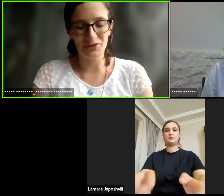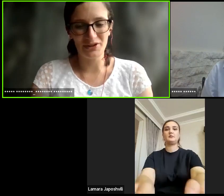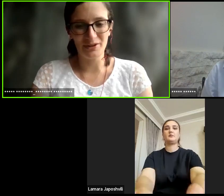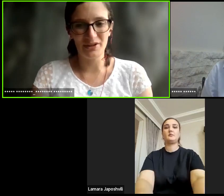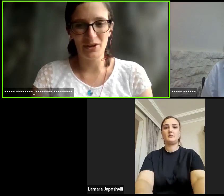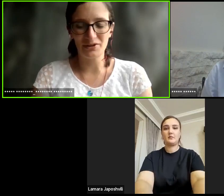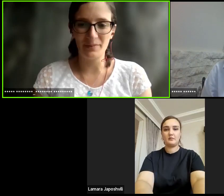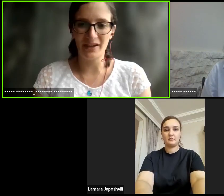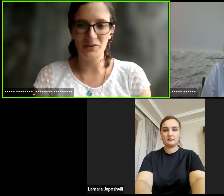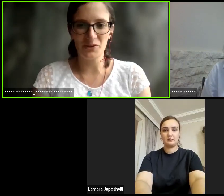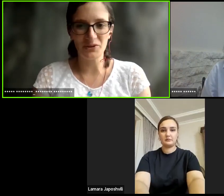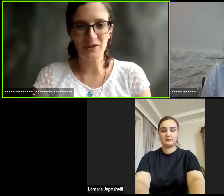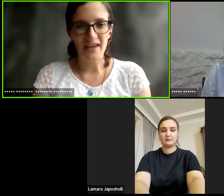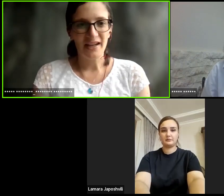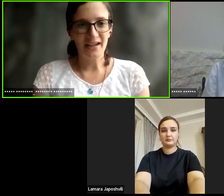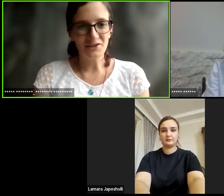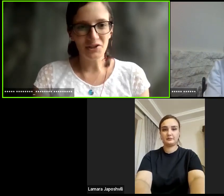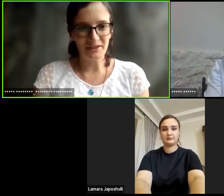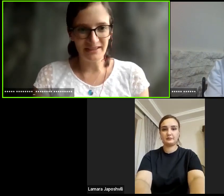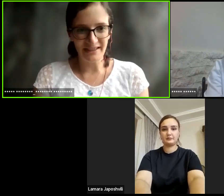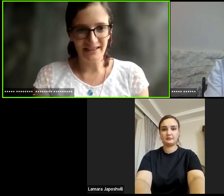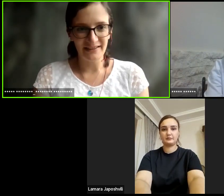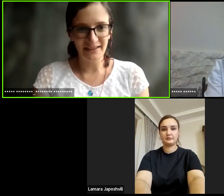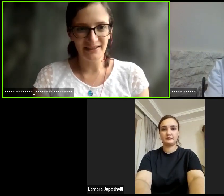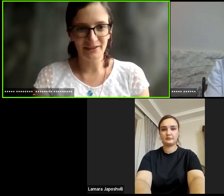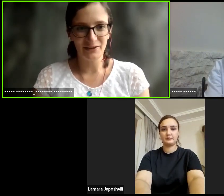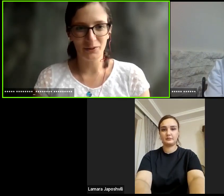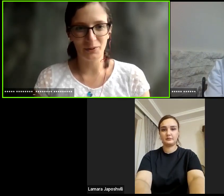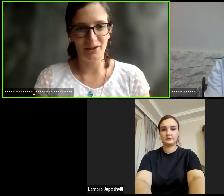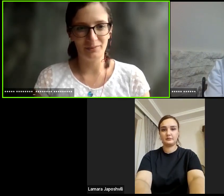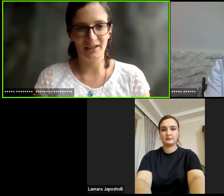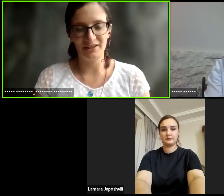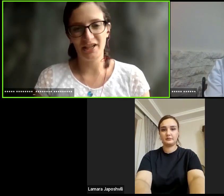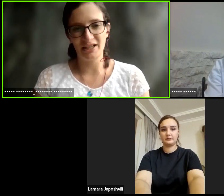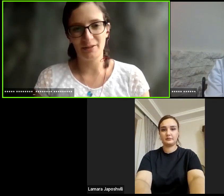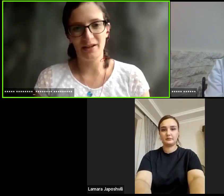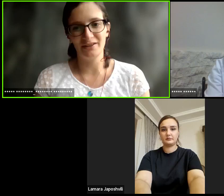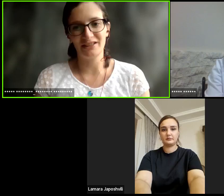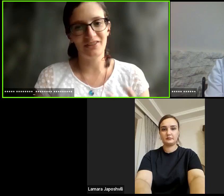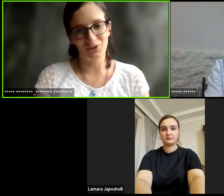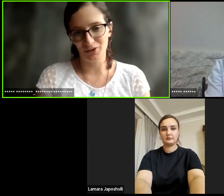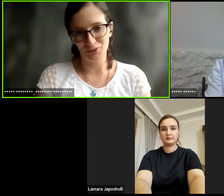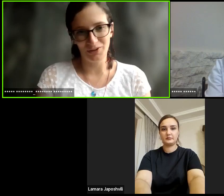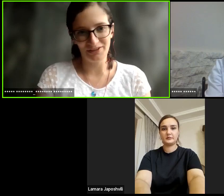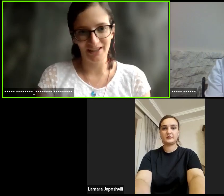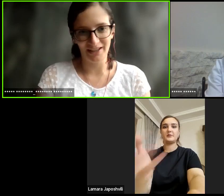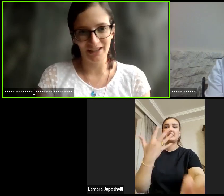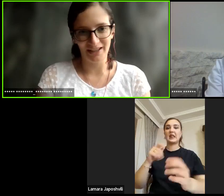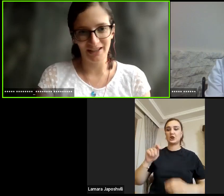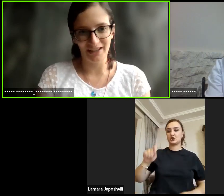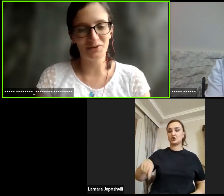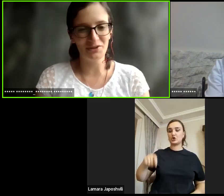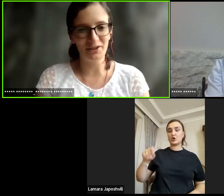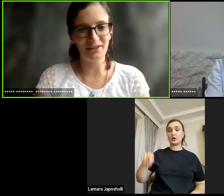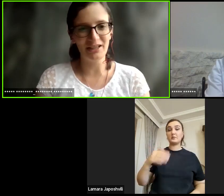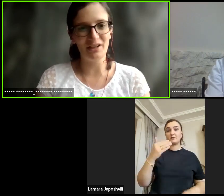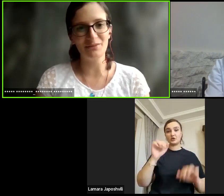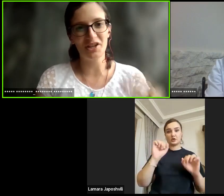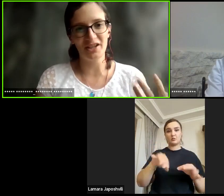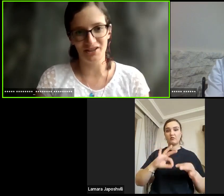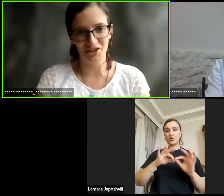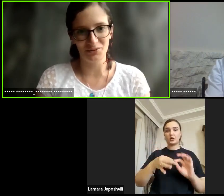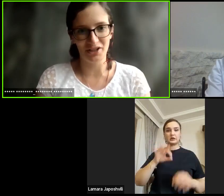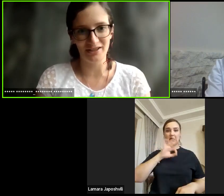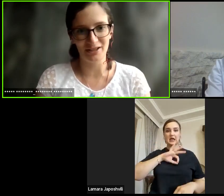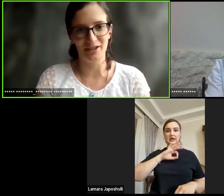დამხმარე ფუნქციები აქვს ამ ხელჯოხს. ხელჯოხები ძირითადად, მაგალითად შეიძლება თქვენ კონკრეტულად არ იყენებდეთ ჩვენი მსმენელი,